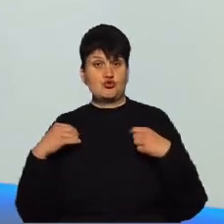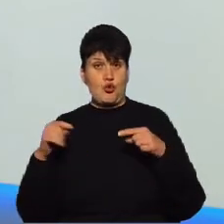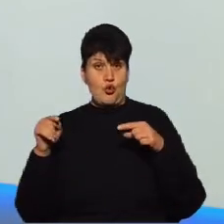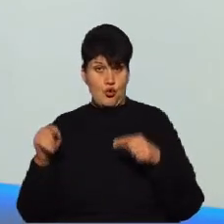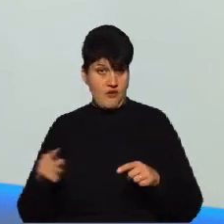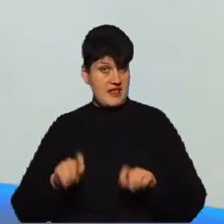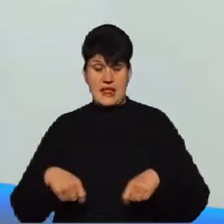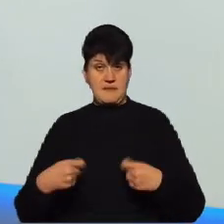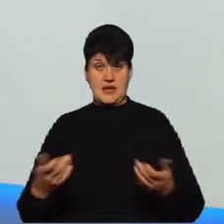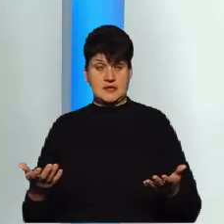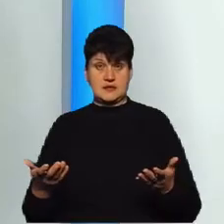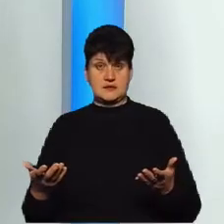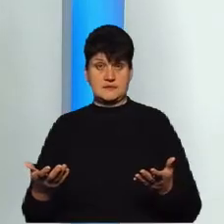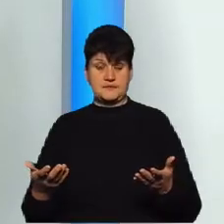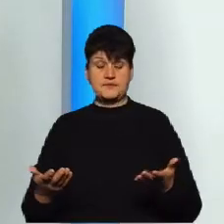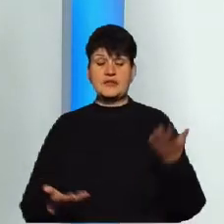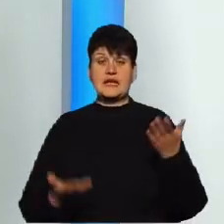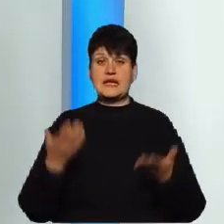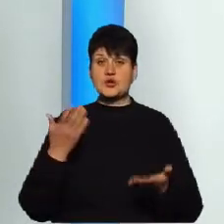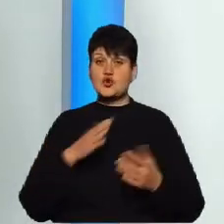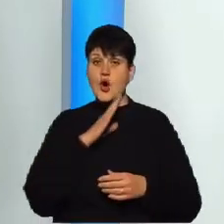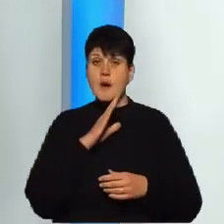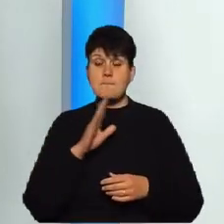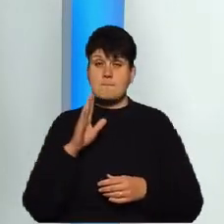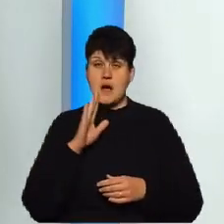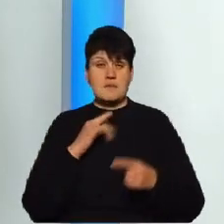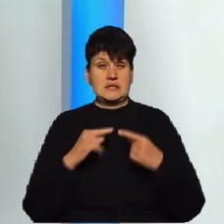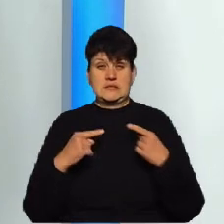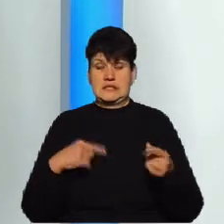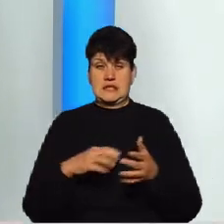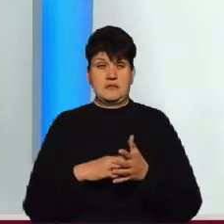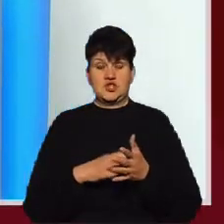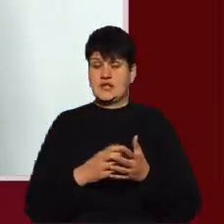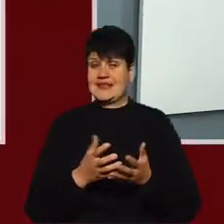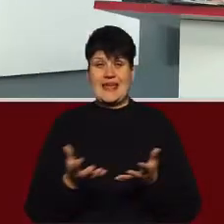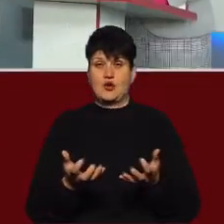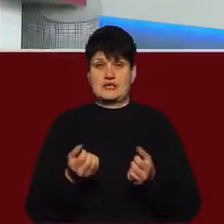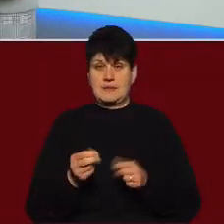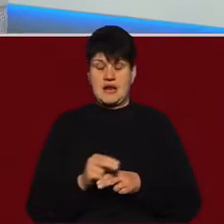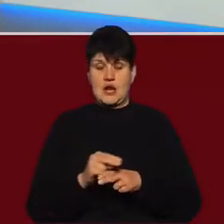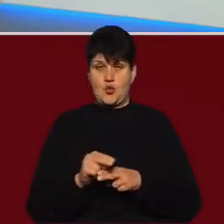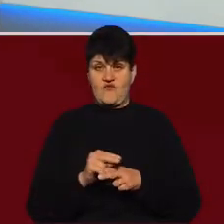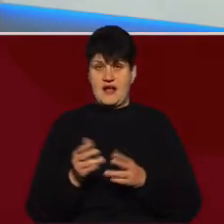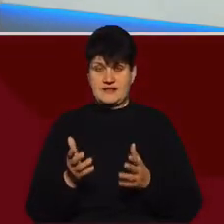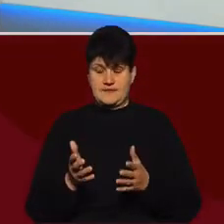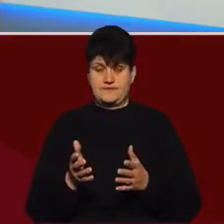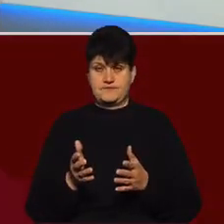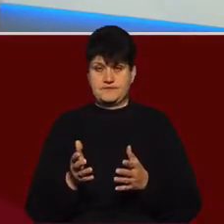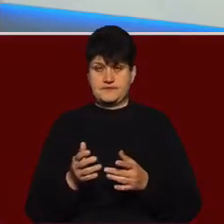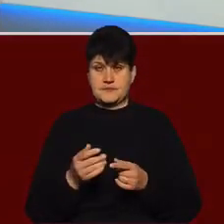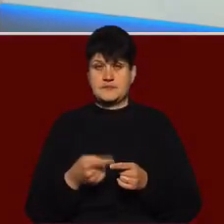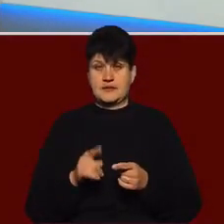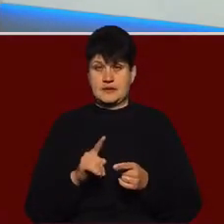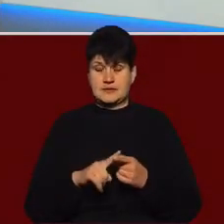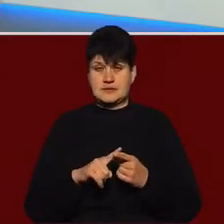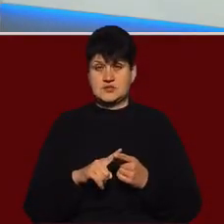передається? Якщо мама з певних причин не отримує лікування, в більшості це своє власне